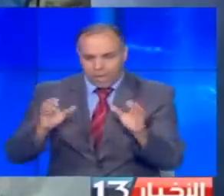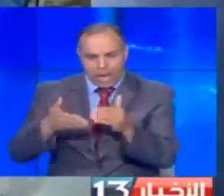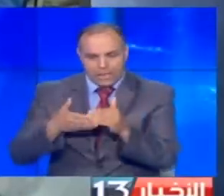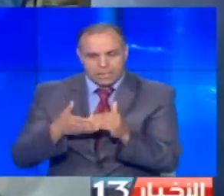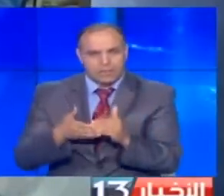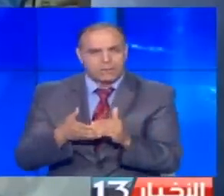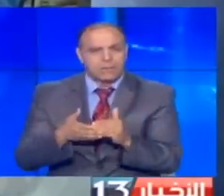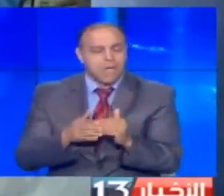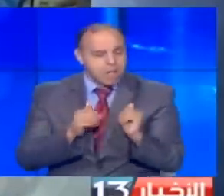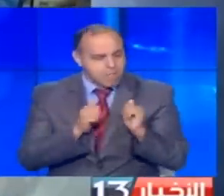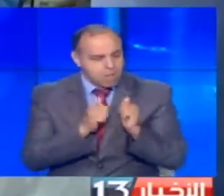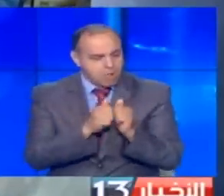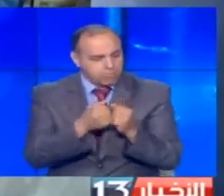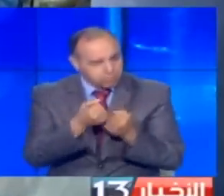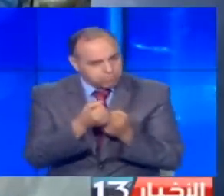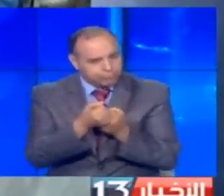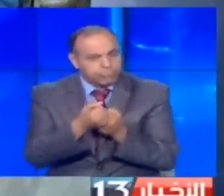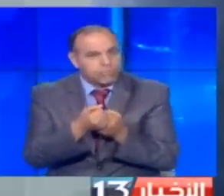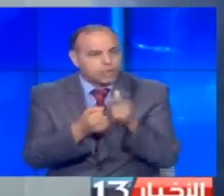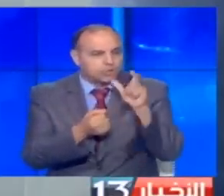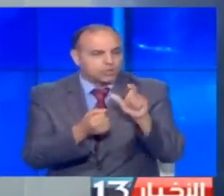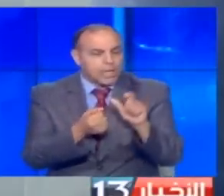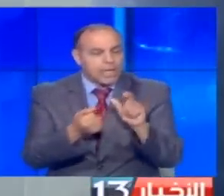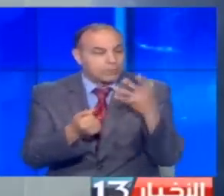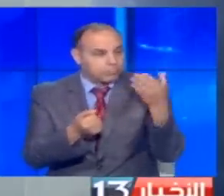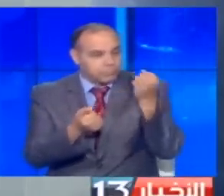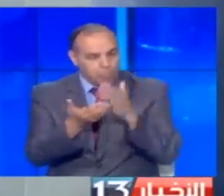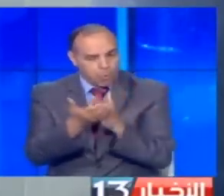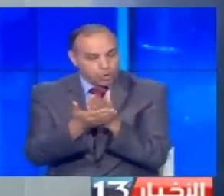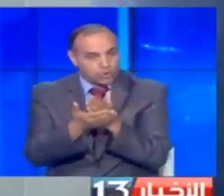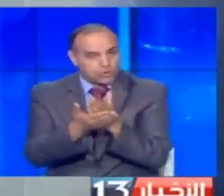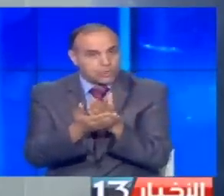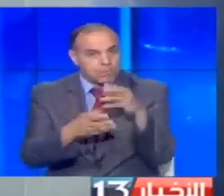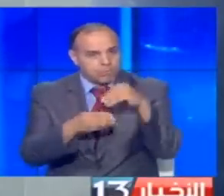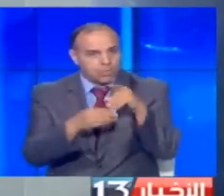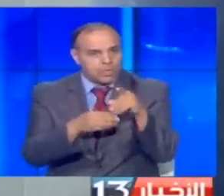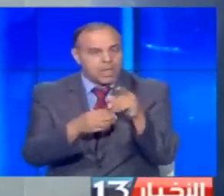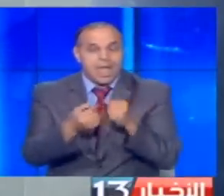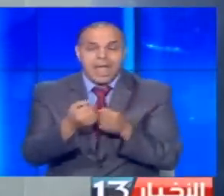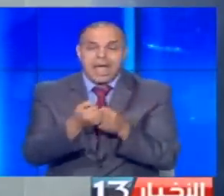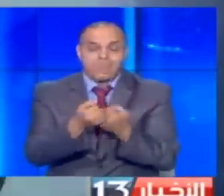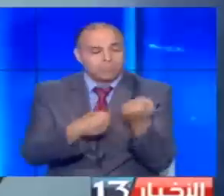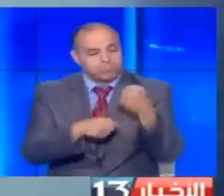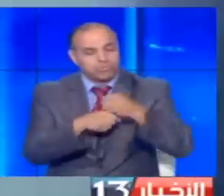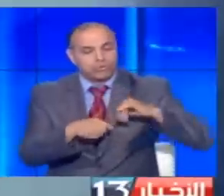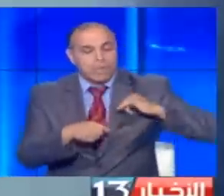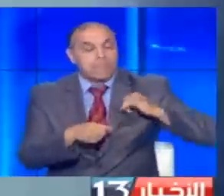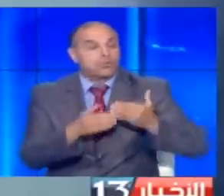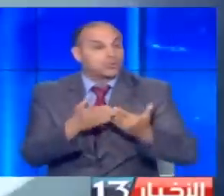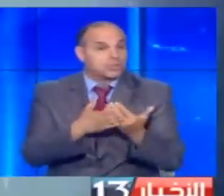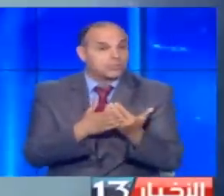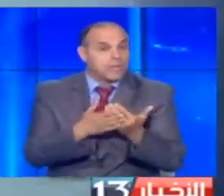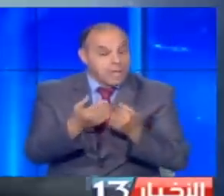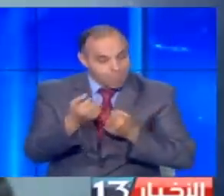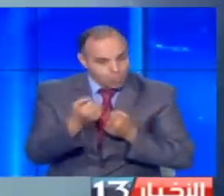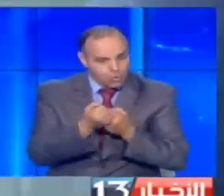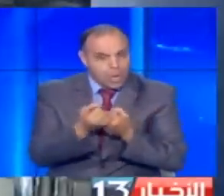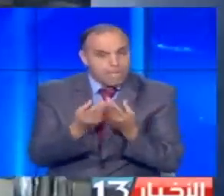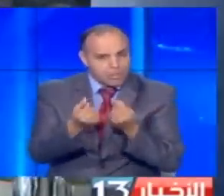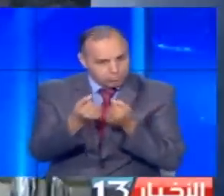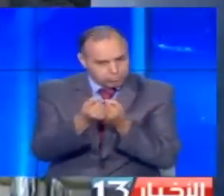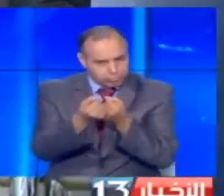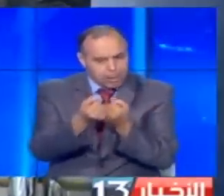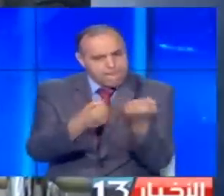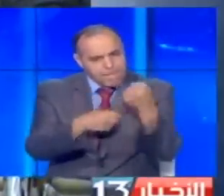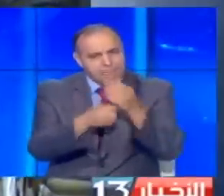المرافقه والاحاطه التي توفرها محاضر مؤسسه لفائده البعث ولان ساعدت الكثيرين على